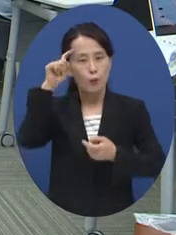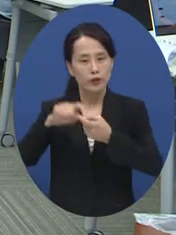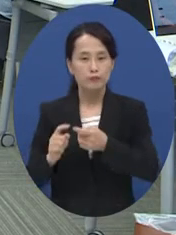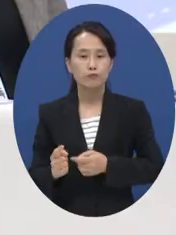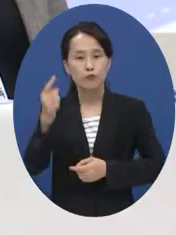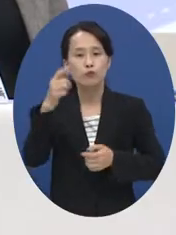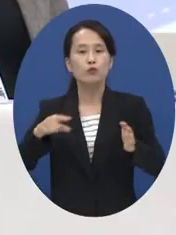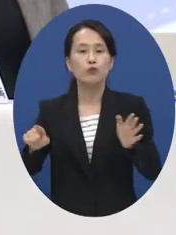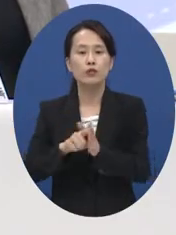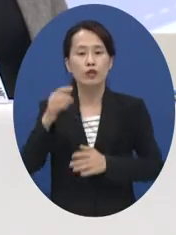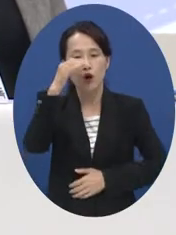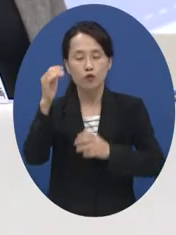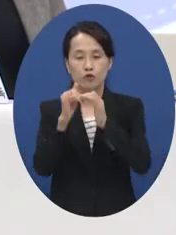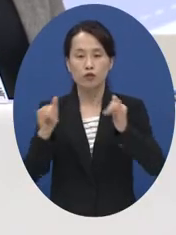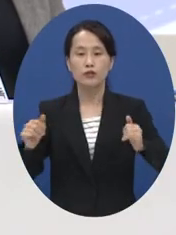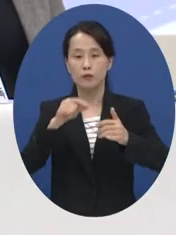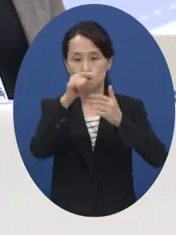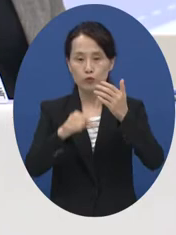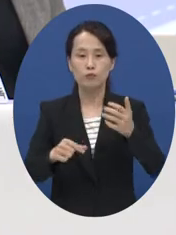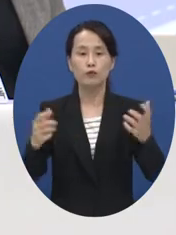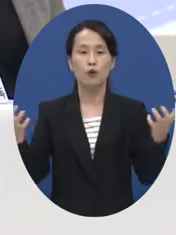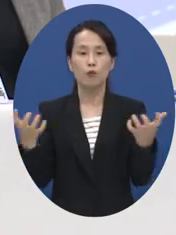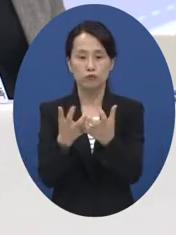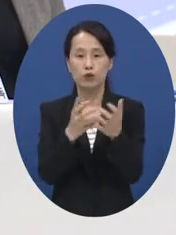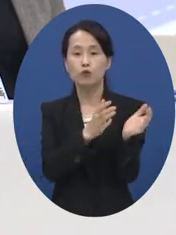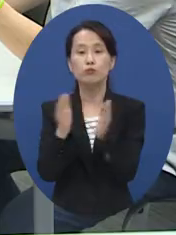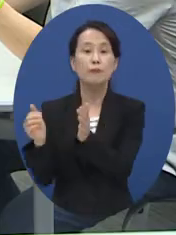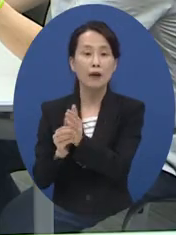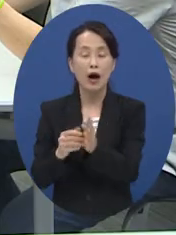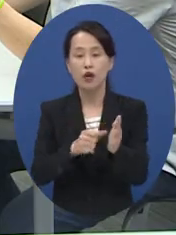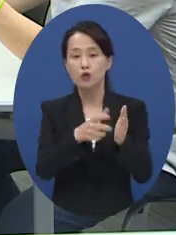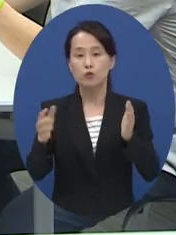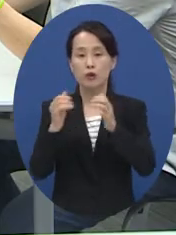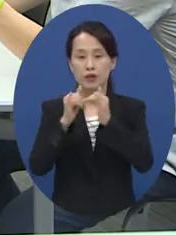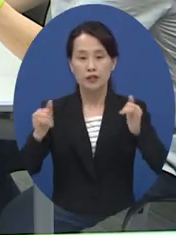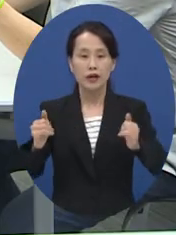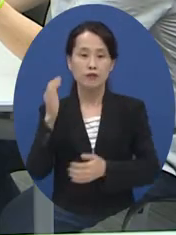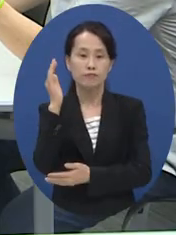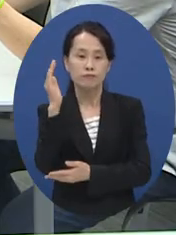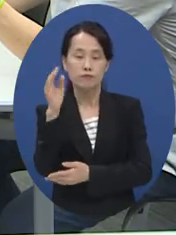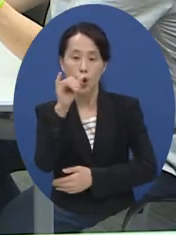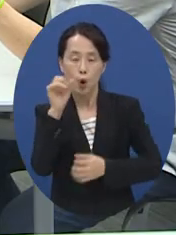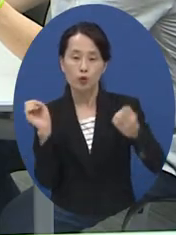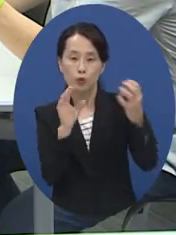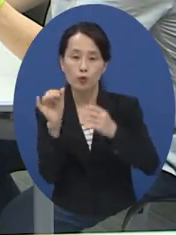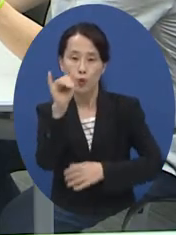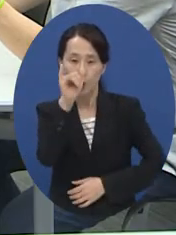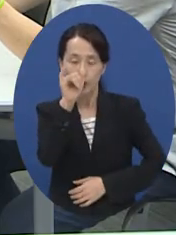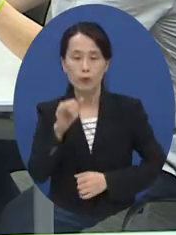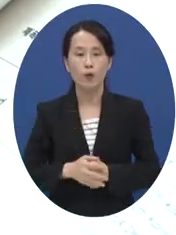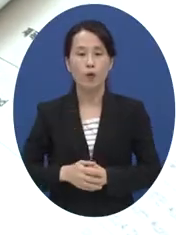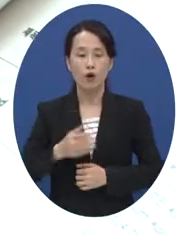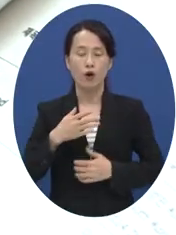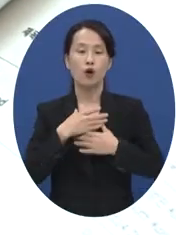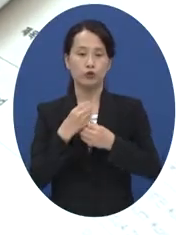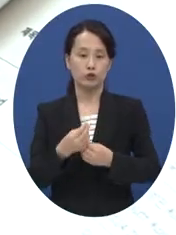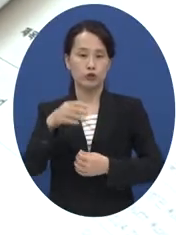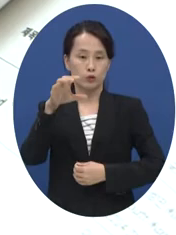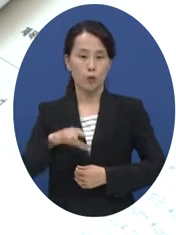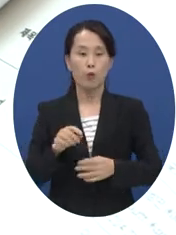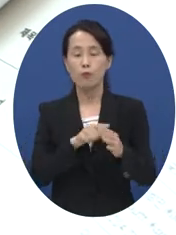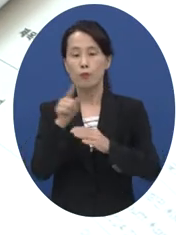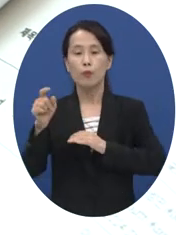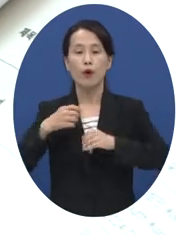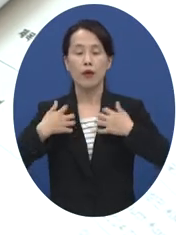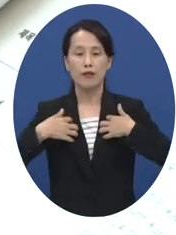위한 관객 프로그램도 풍성합니다. 유명 인사와 함께하는 강연과 토크, 관객편이 원스톱 공간, 야외에서 즐길